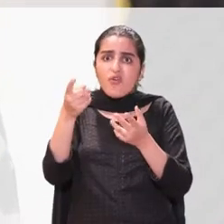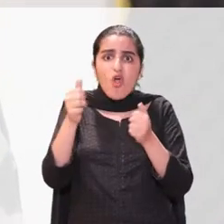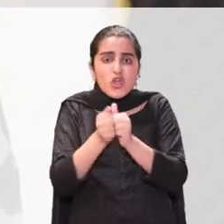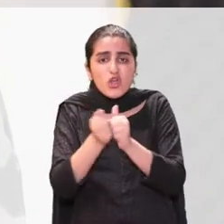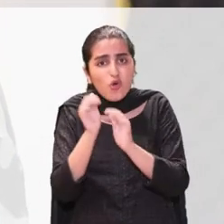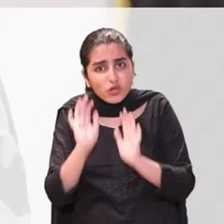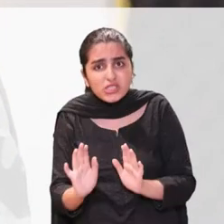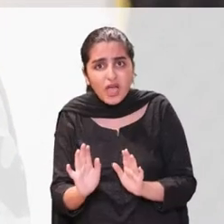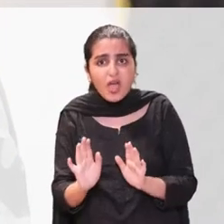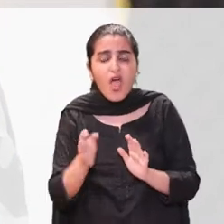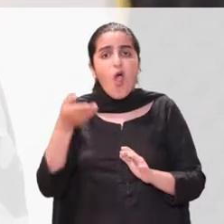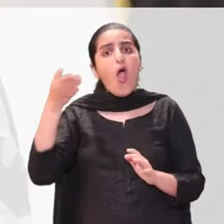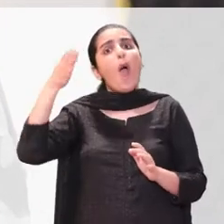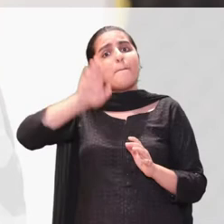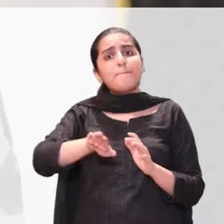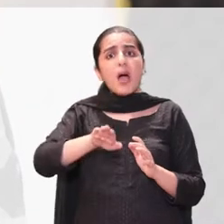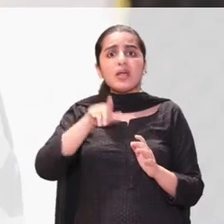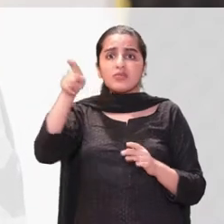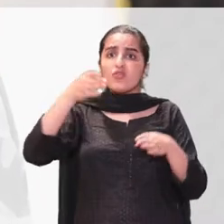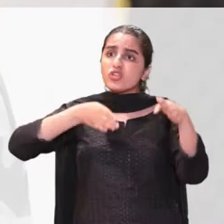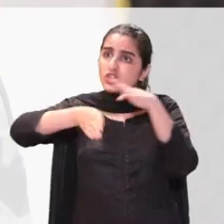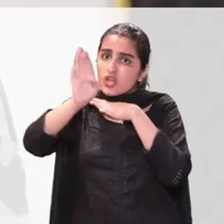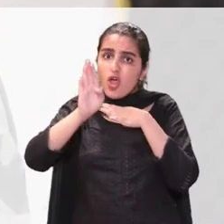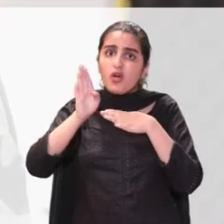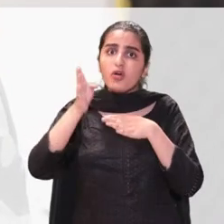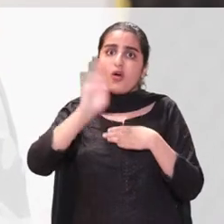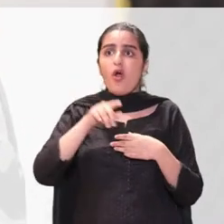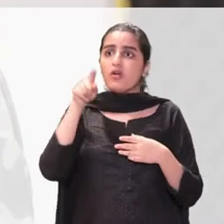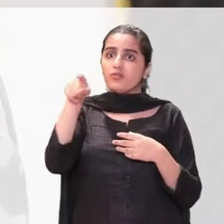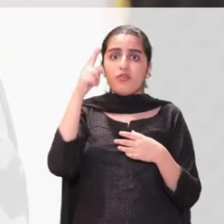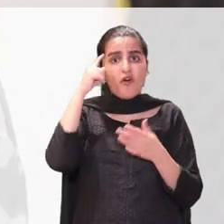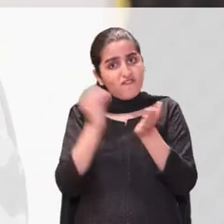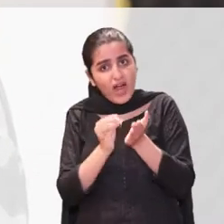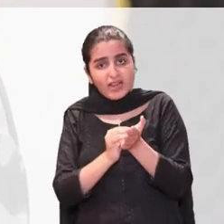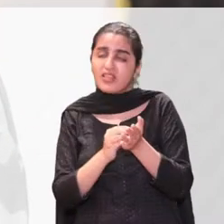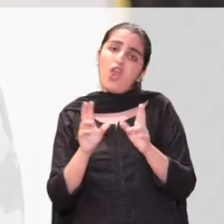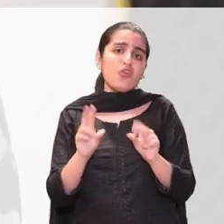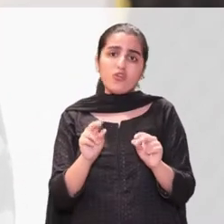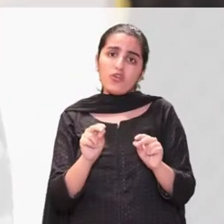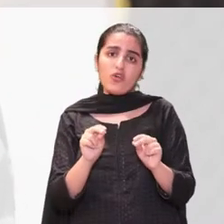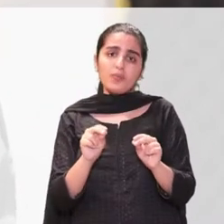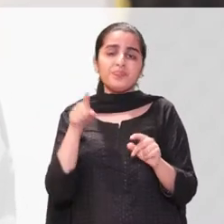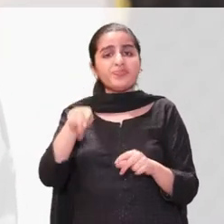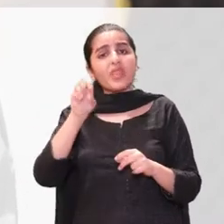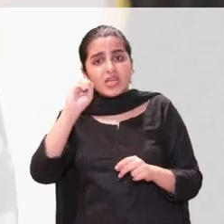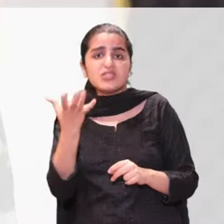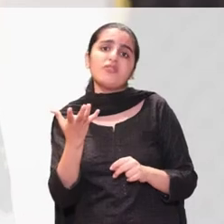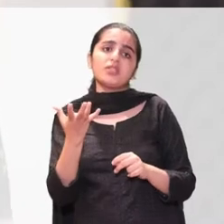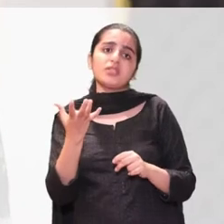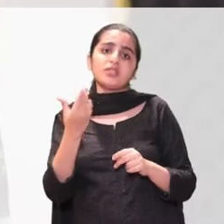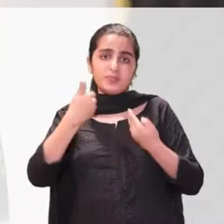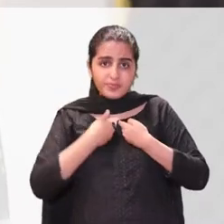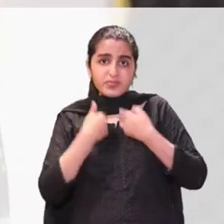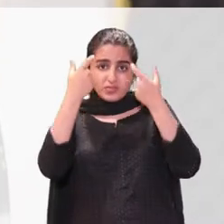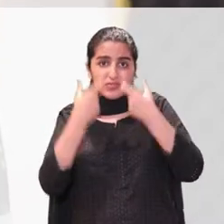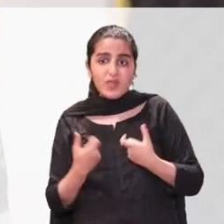को ऐसे नहीं कह सकते अगर वह अपनी ड्रग एडिक्शन के लिए कहीं जा रहे हैं तो आप उसका साइज नहीं ले सकते इसलिए हम लोग थेरेपी